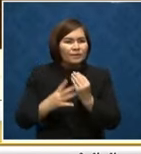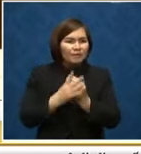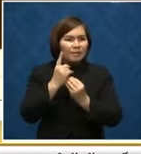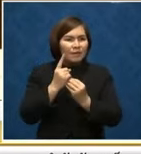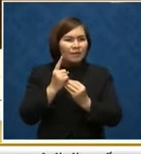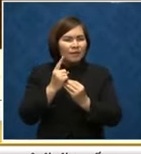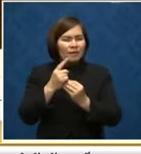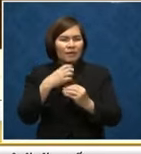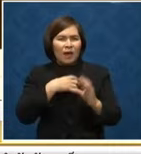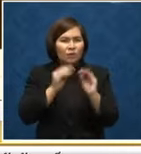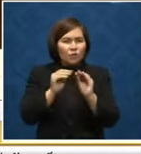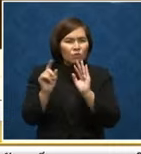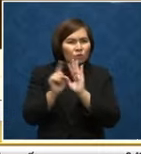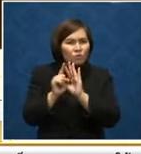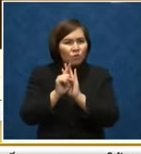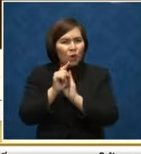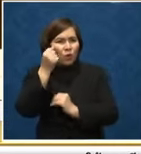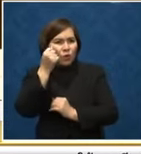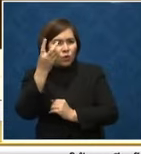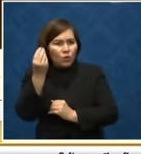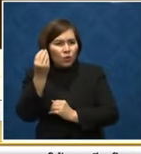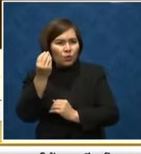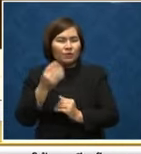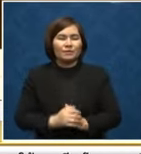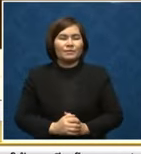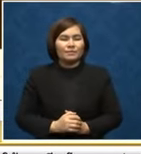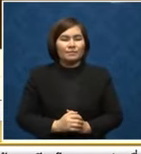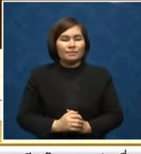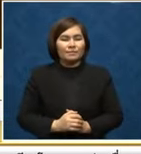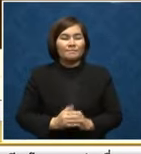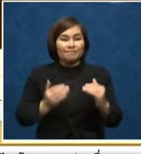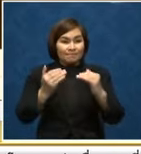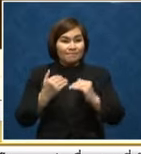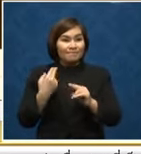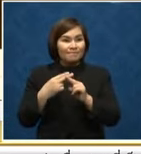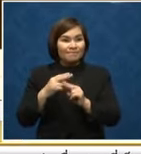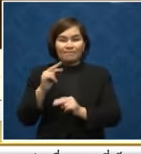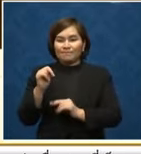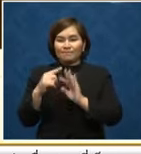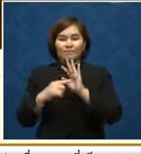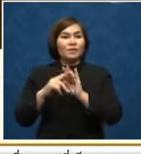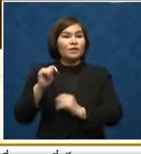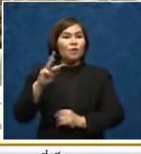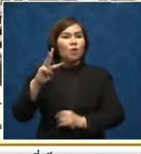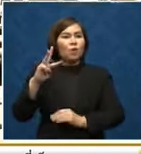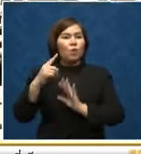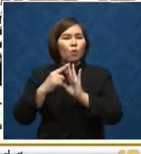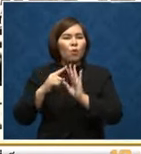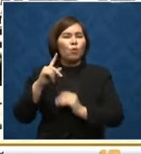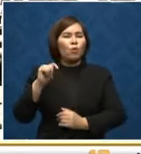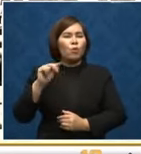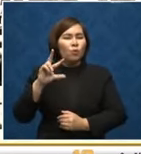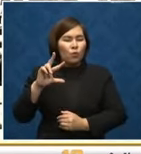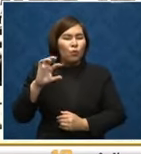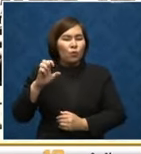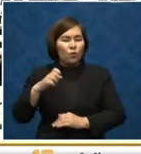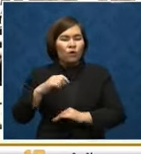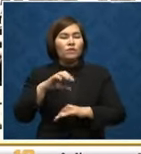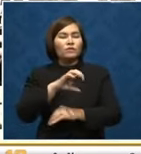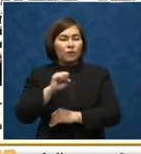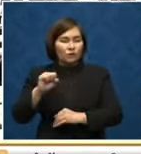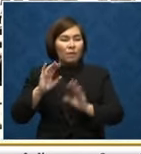ครับต่อไปขอเชิญท่านณัฐวุฒิบัวประทุมครับเชิญ ขอบคุณครับท่านประธานที่เคารพผมณัฐวุฒิบัวประทุมผู้แท